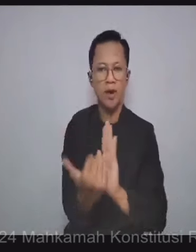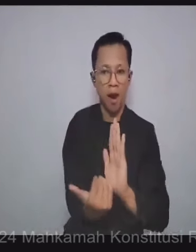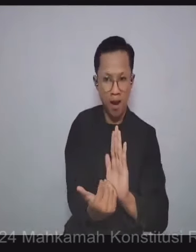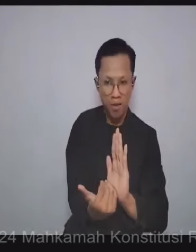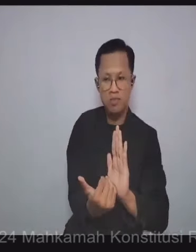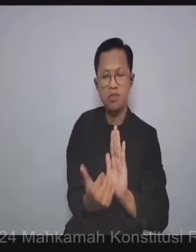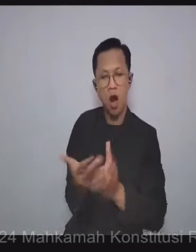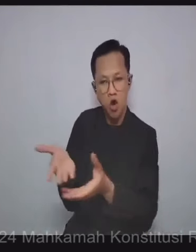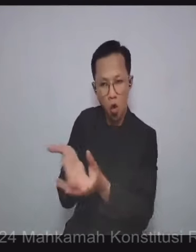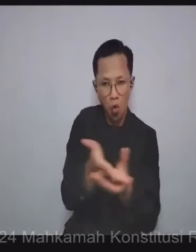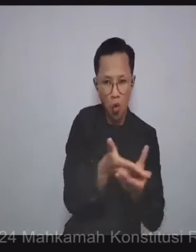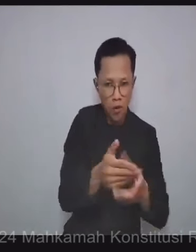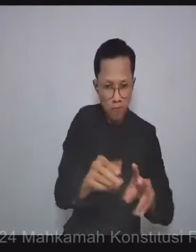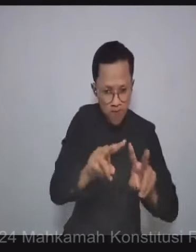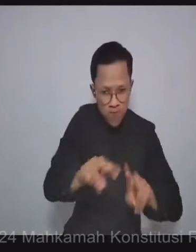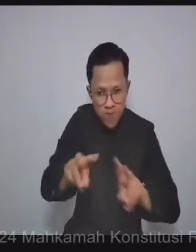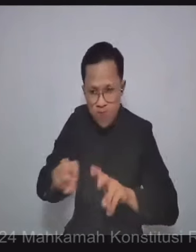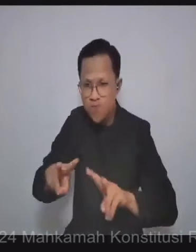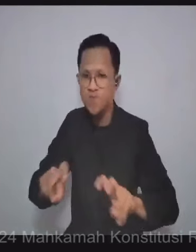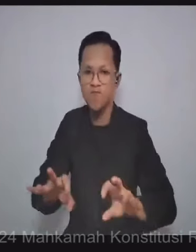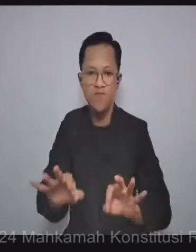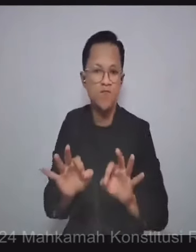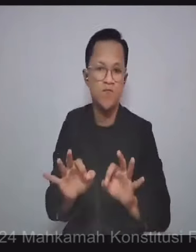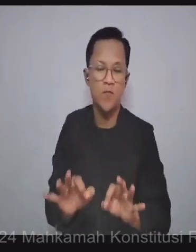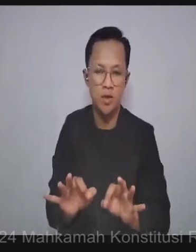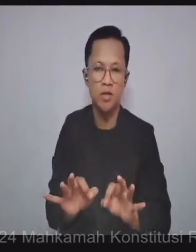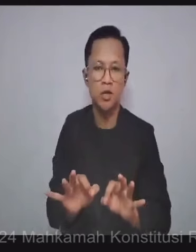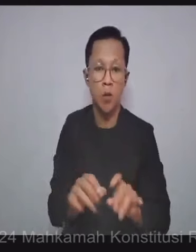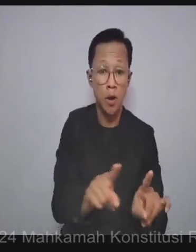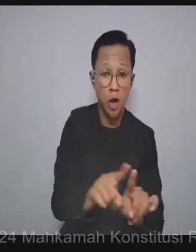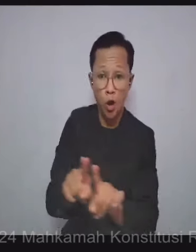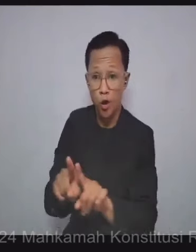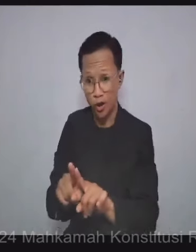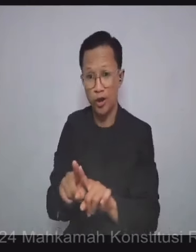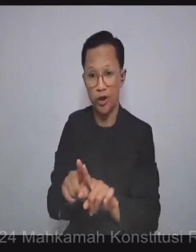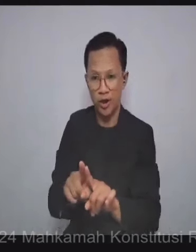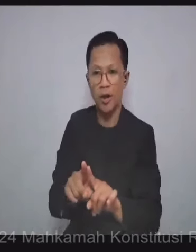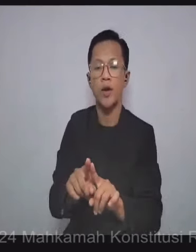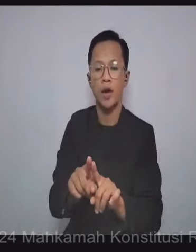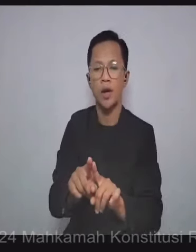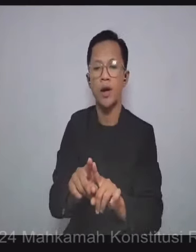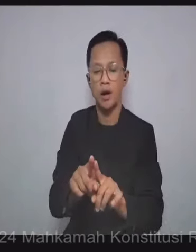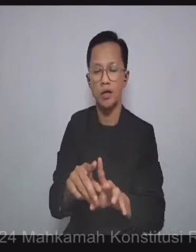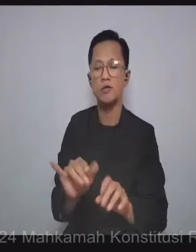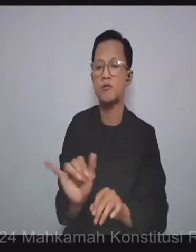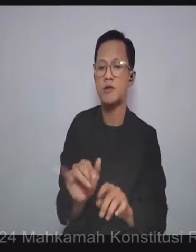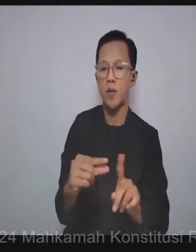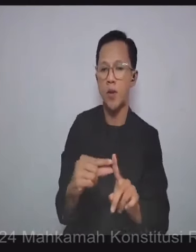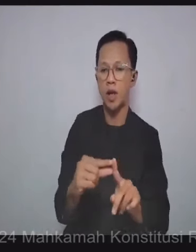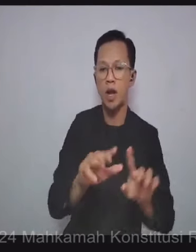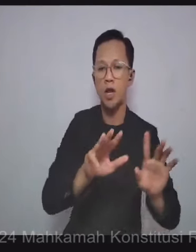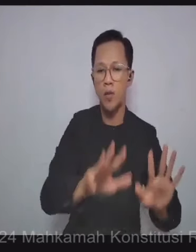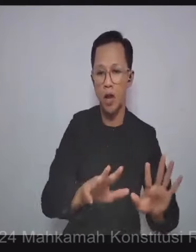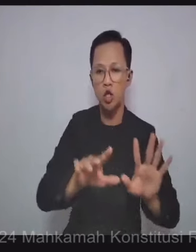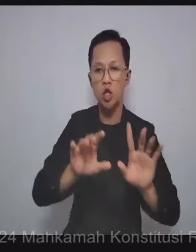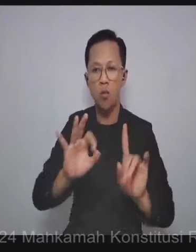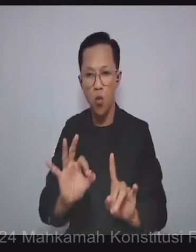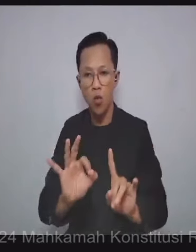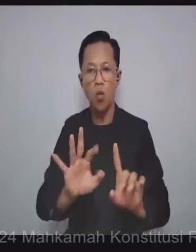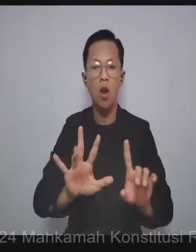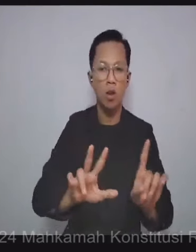dokumen persyaratan bakal Pasangan calon sebagaimana dimaksud dalam pasal 9 pasal 10 pasal 18 dan